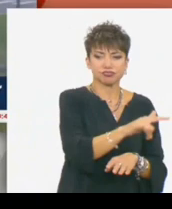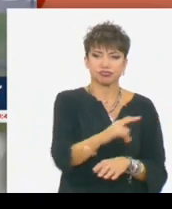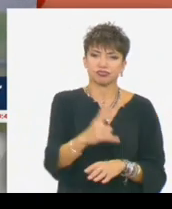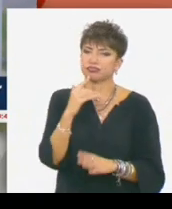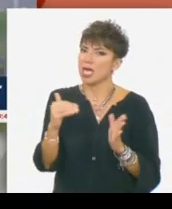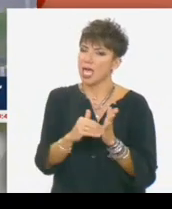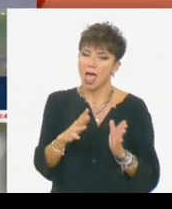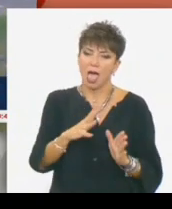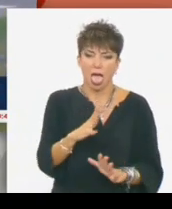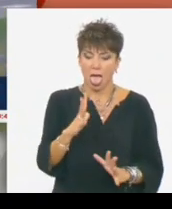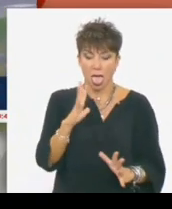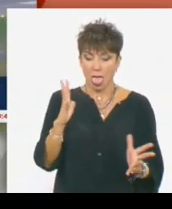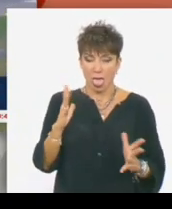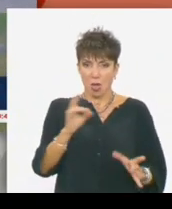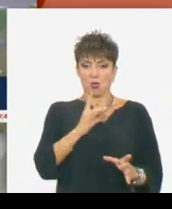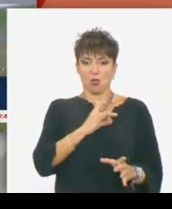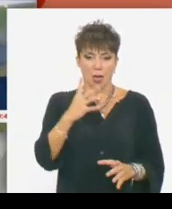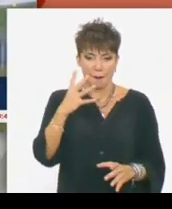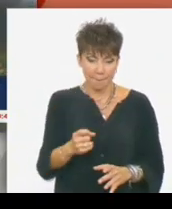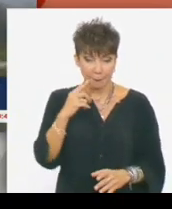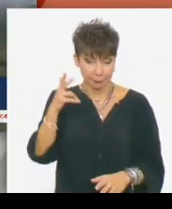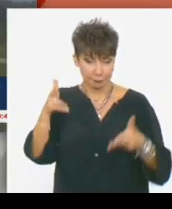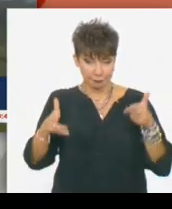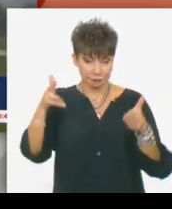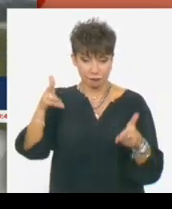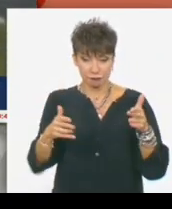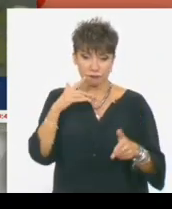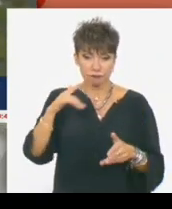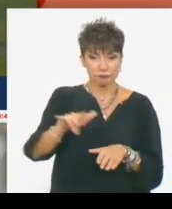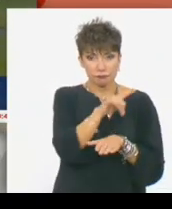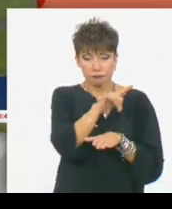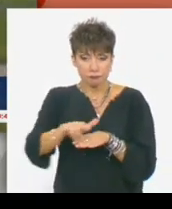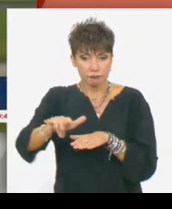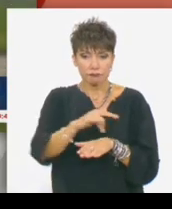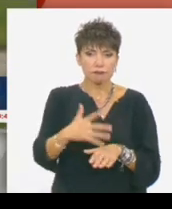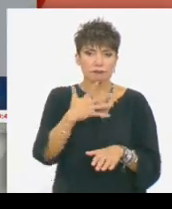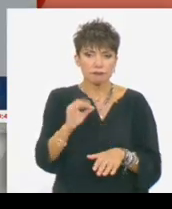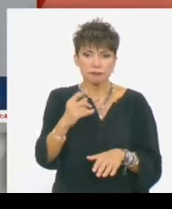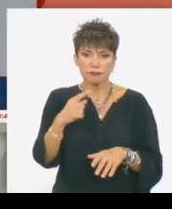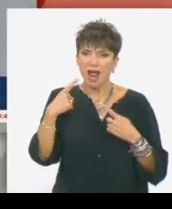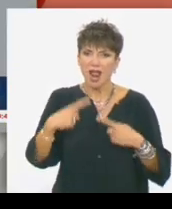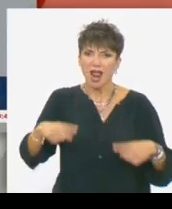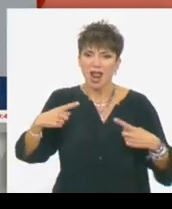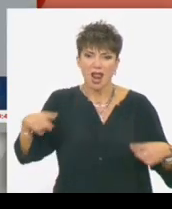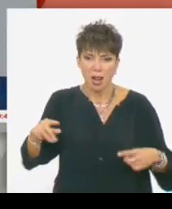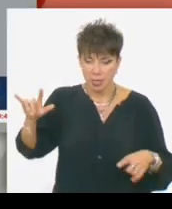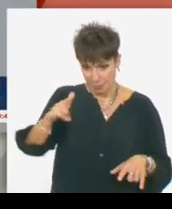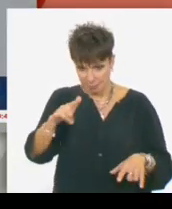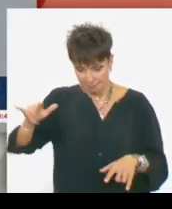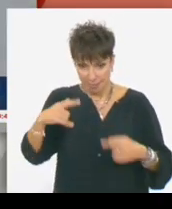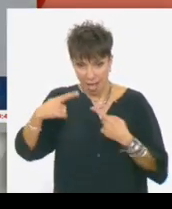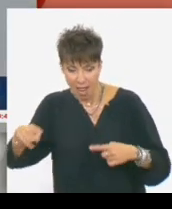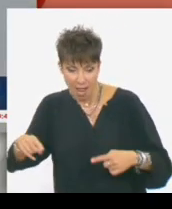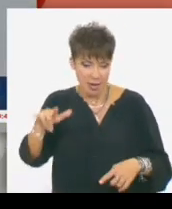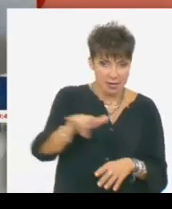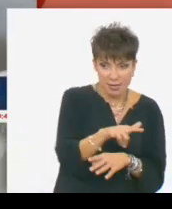χιλιάδες επιβάτες. Κάμερες ασφαλείας καταγράφουν πιλότους διαφορετικών αεροπλάνων να δυσκολεύονται να πραγματοποιήσουν